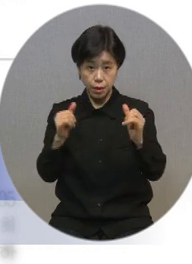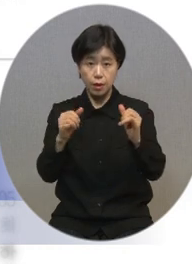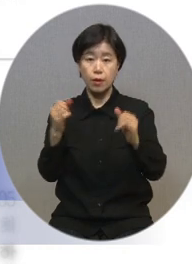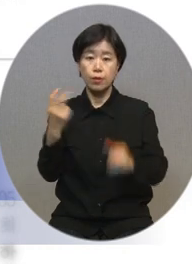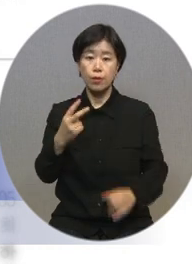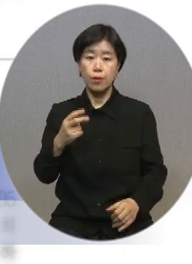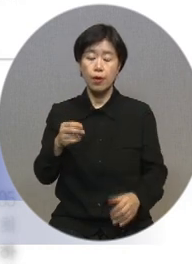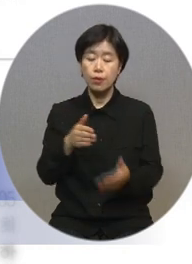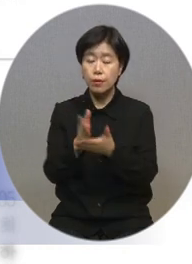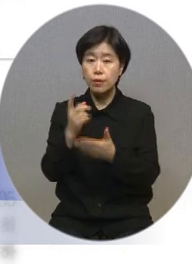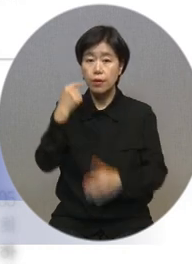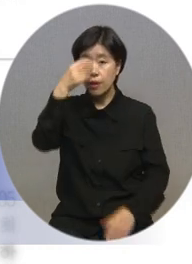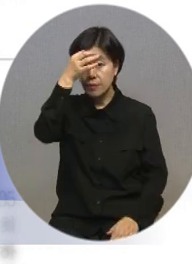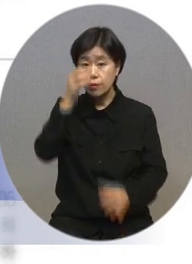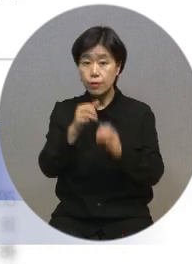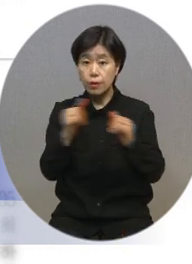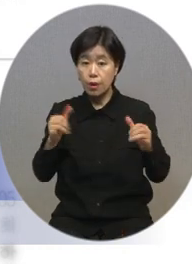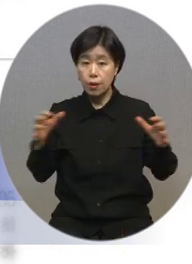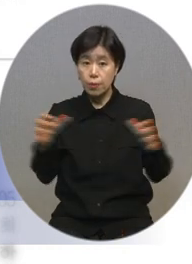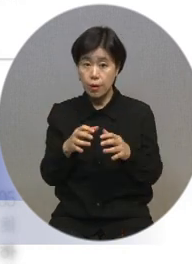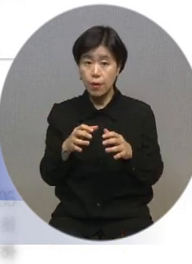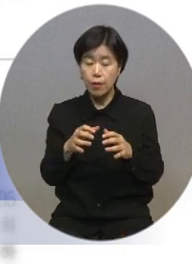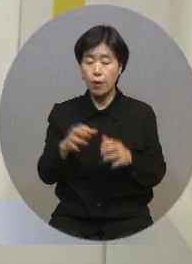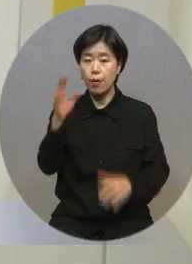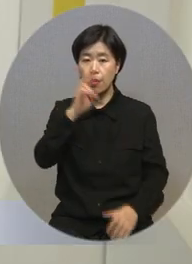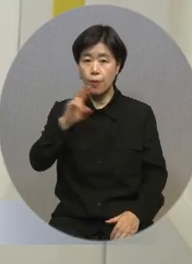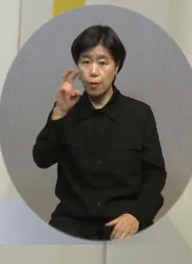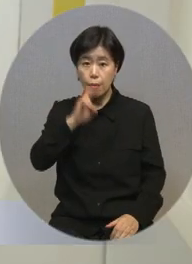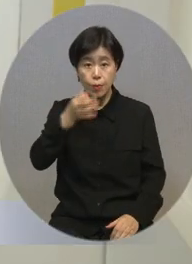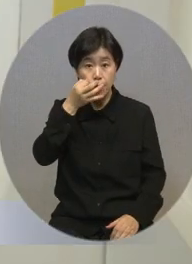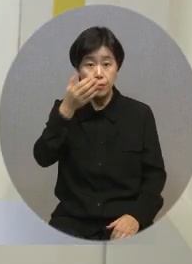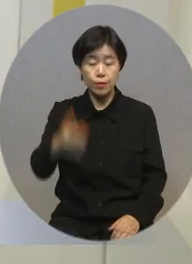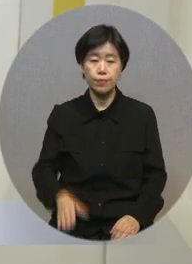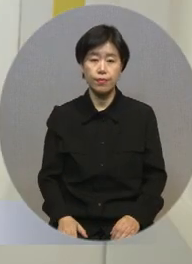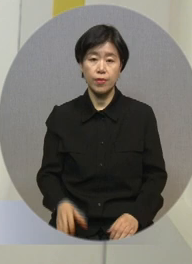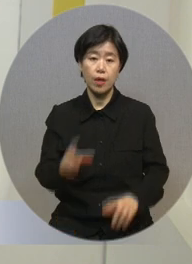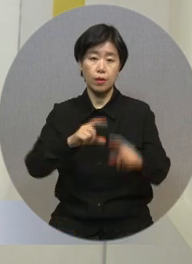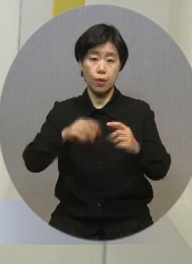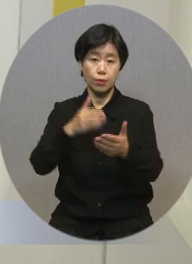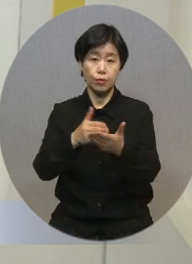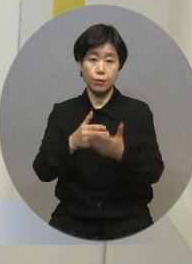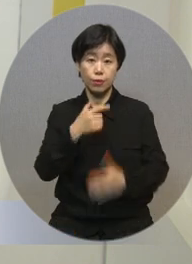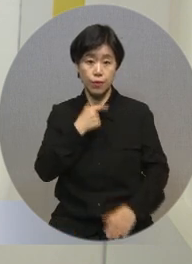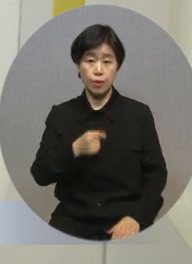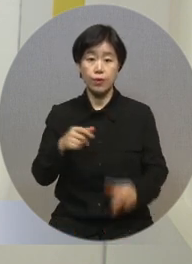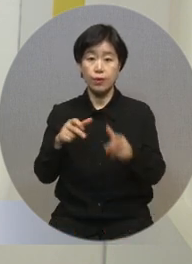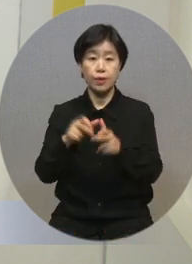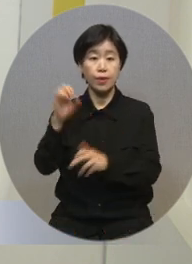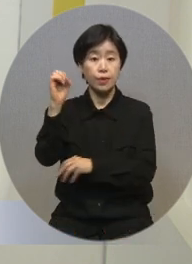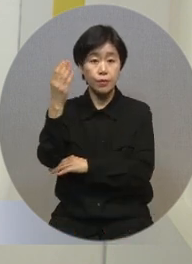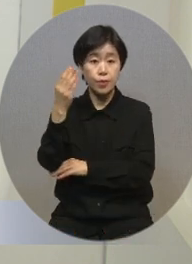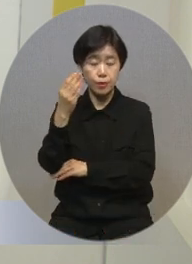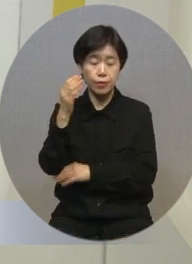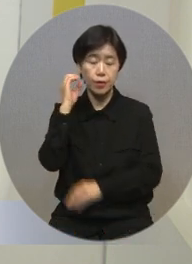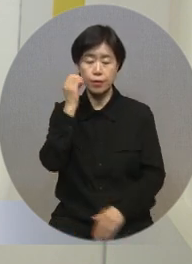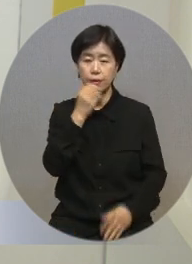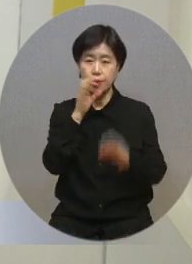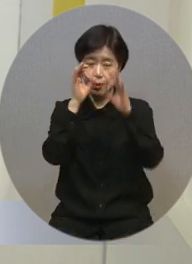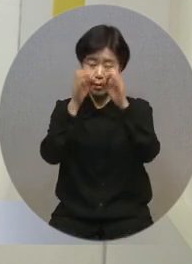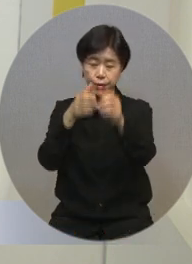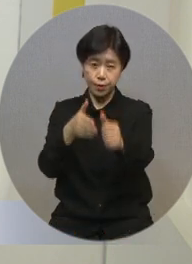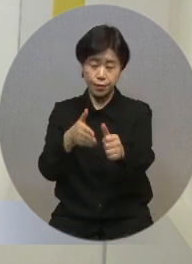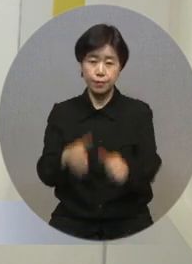예술가들의 연합 공연으로 구성되 있습니다 더 자세한 뉴스는 장애인 신문과 웰페어 뉴스 홈페이지를 통해